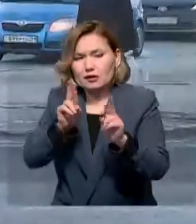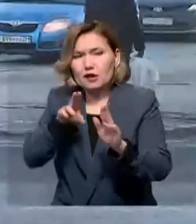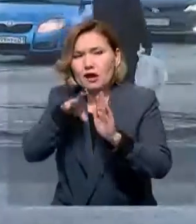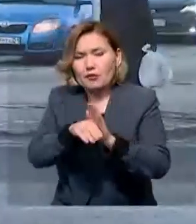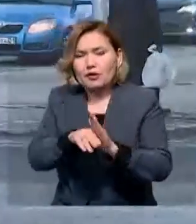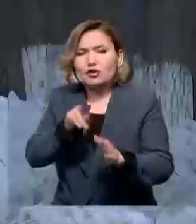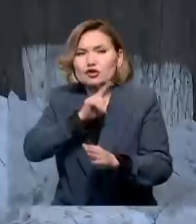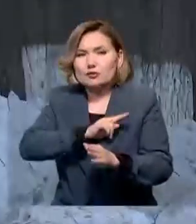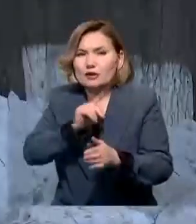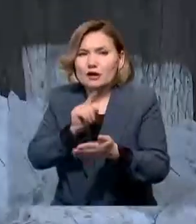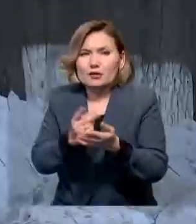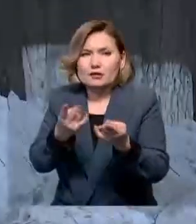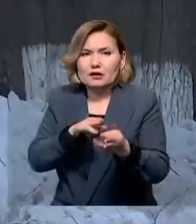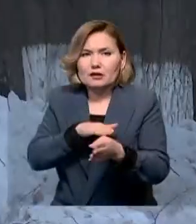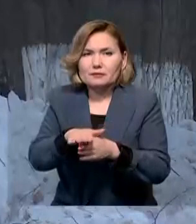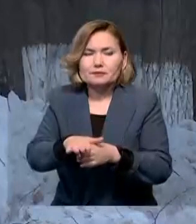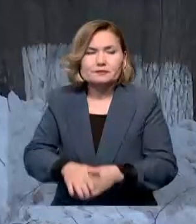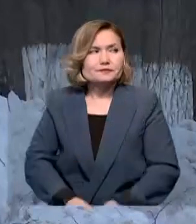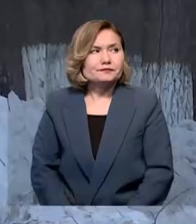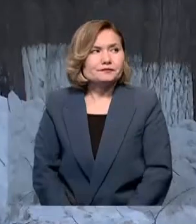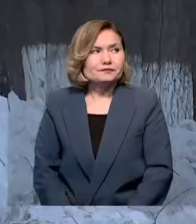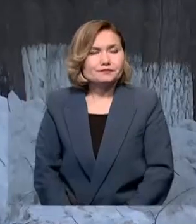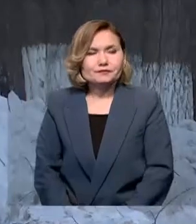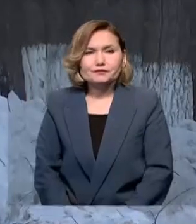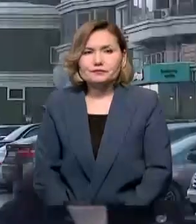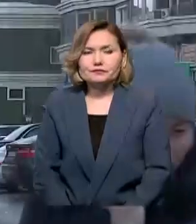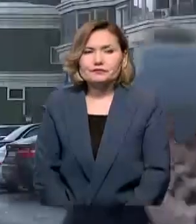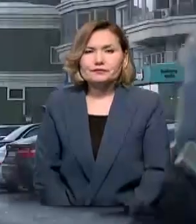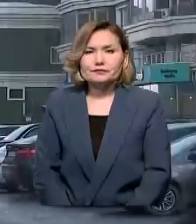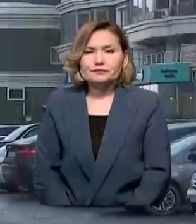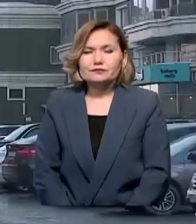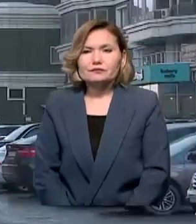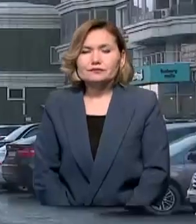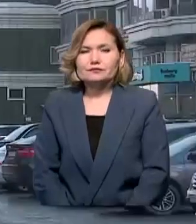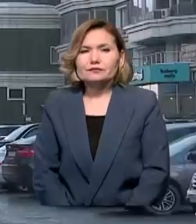міндетін алға қойды. Альмира Оразбай, Ерлан Оразбаев, Бағдат Қайыркен, 24 KZ.